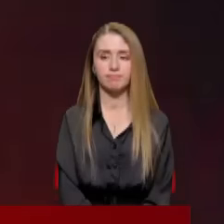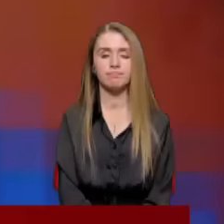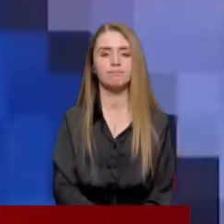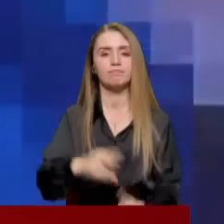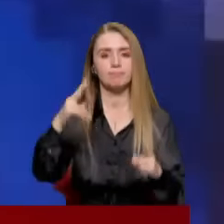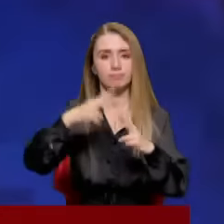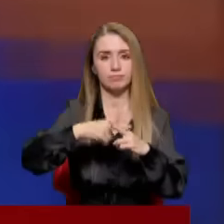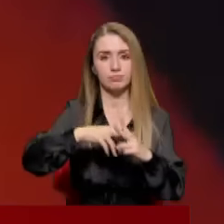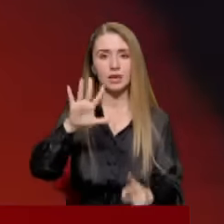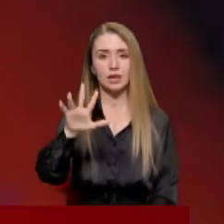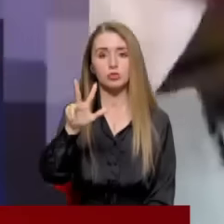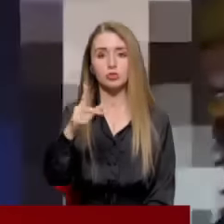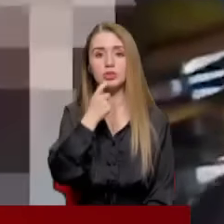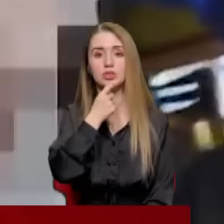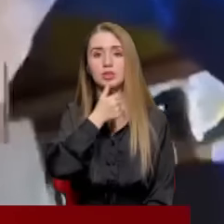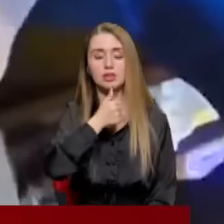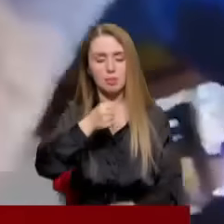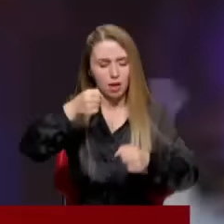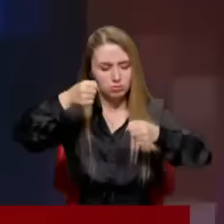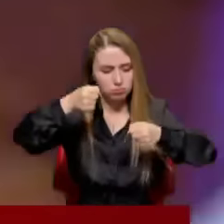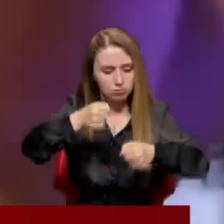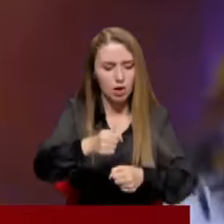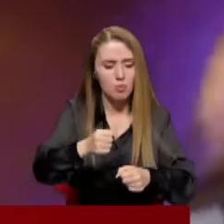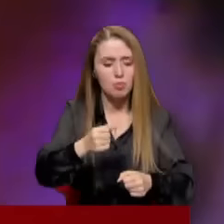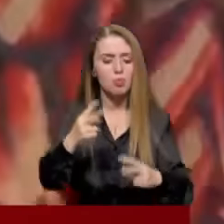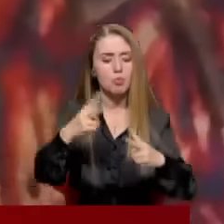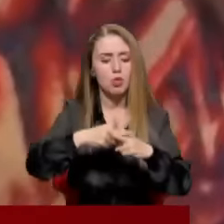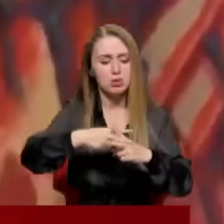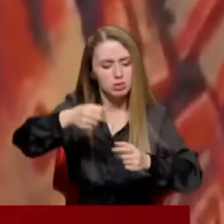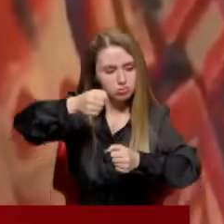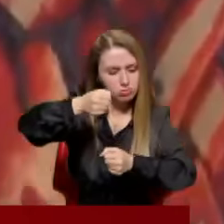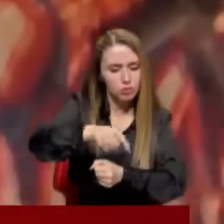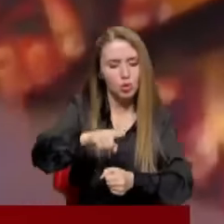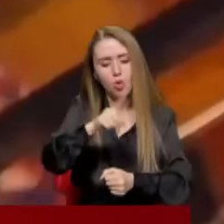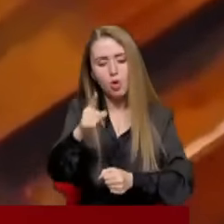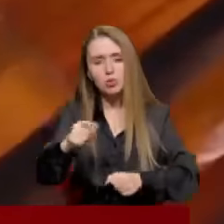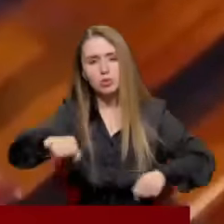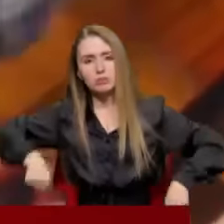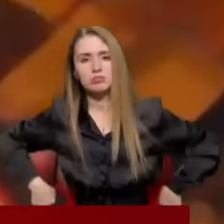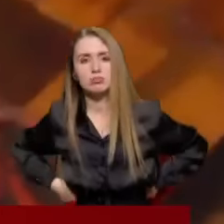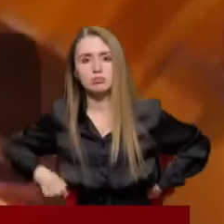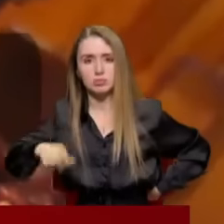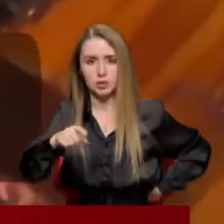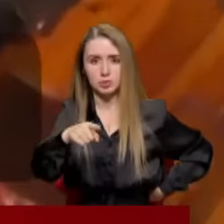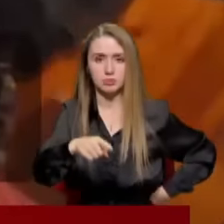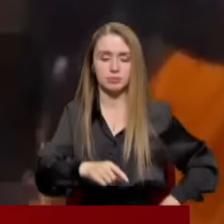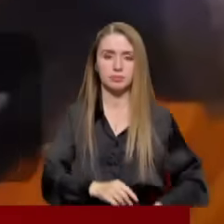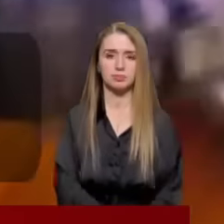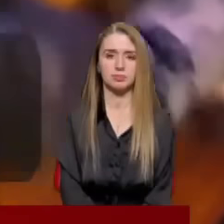Polisler 53 yaşındaki adamı yere yatırdı. Bir polis boynuna bastırırken diğeri ters kelepçe yaptı.